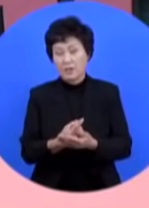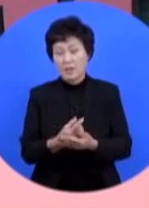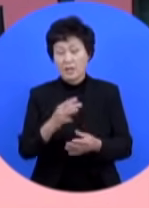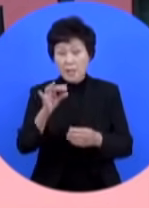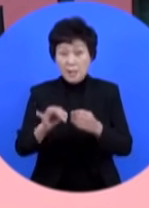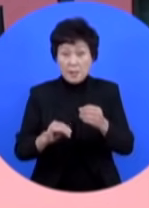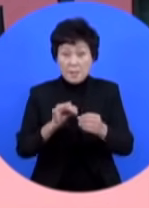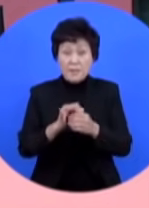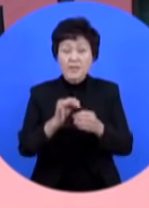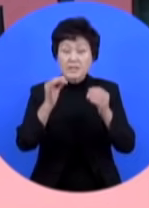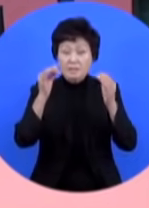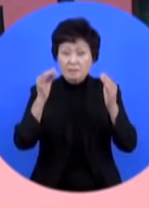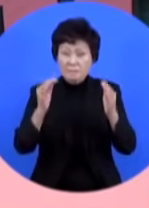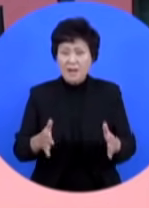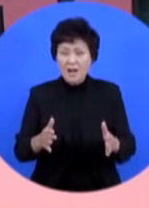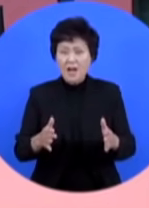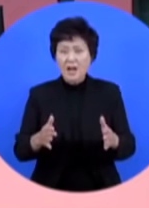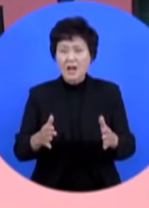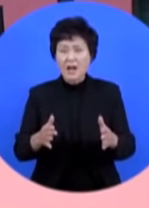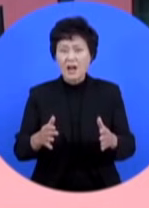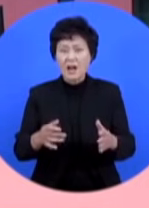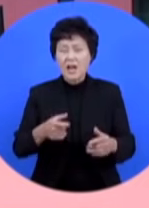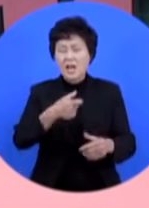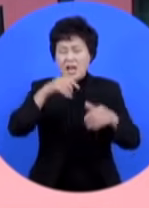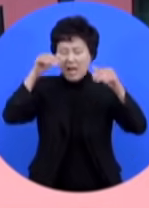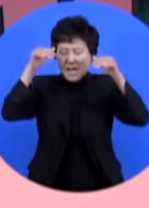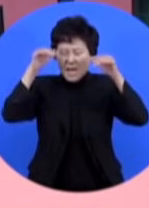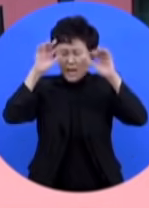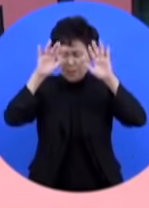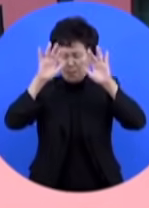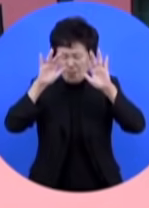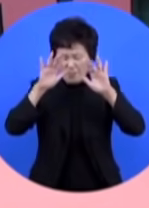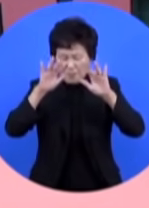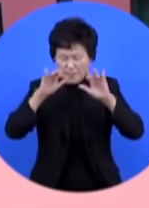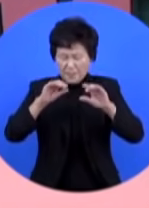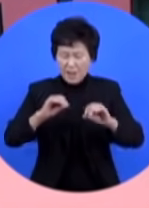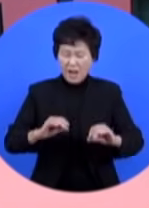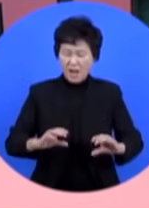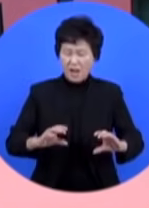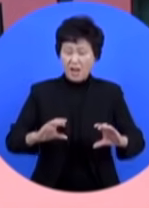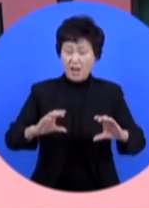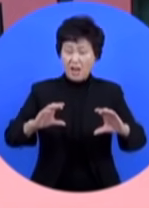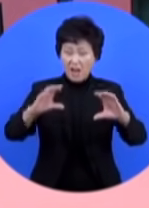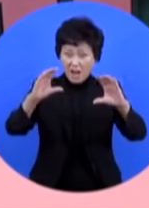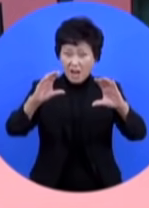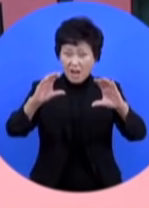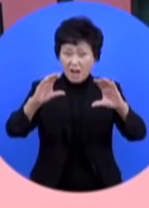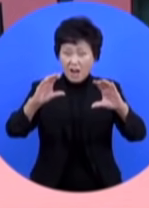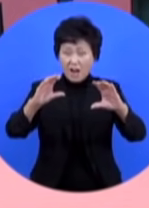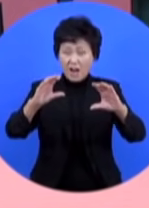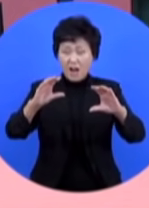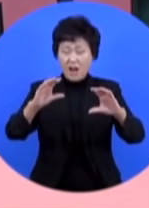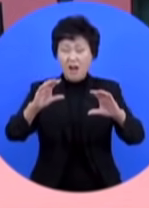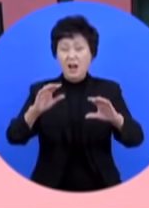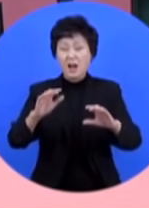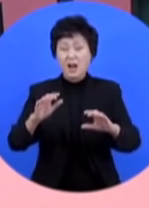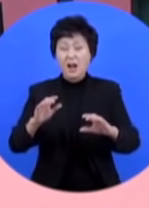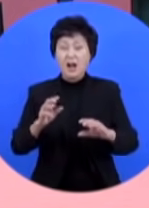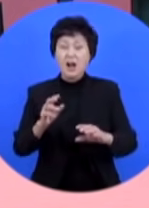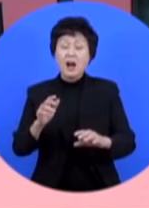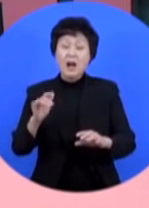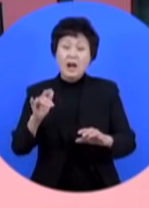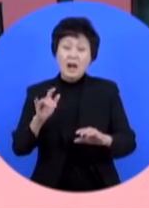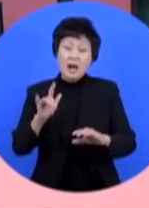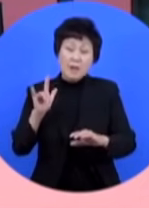만에 대폭설이 내려서 서울이 마비되고 인천공항도 마비됐는데 저희 아들의 시신을 실은